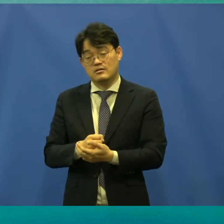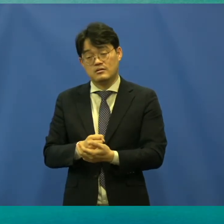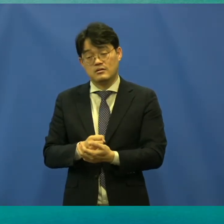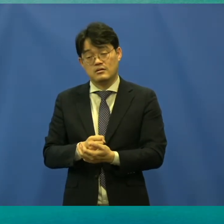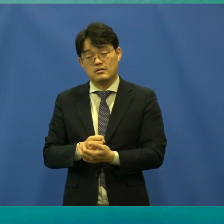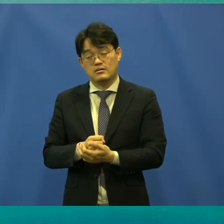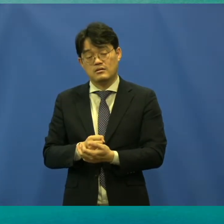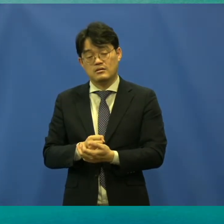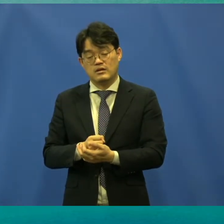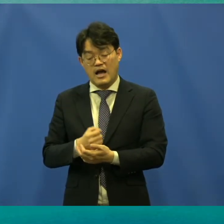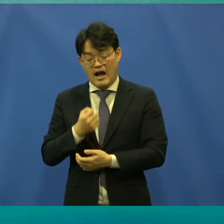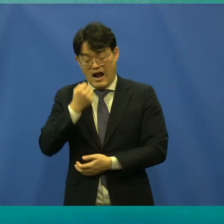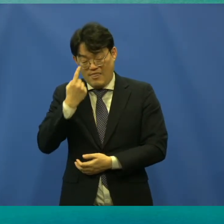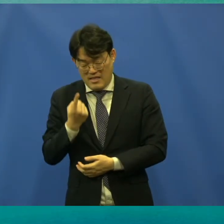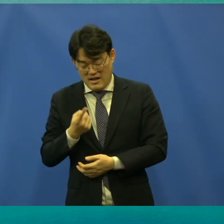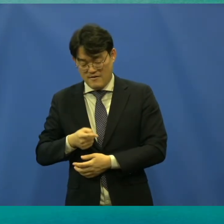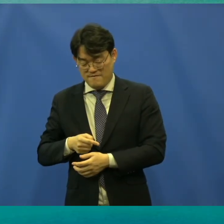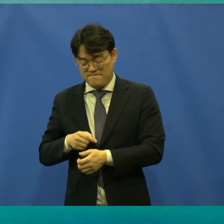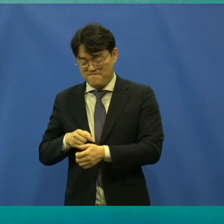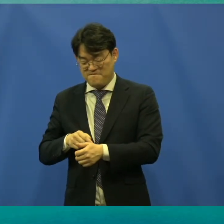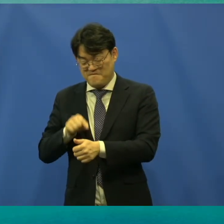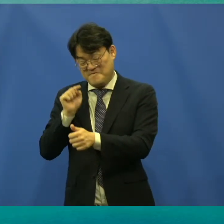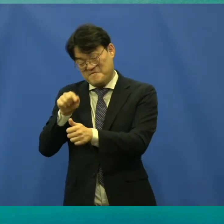하다못해 한 달이라도.